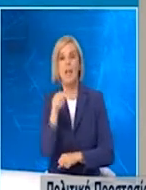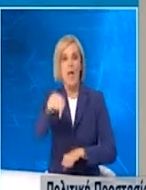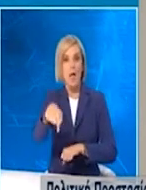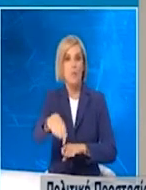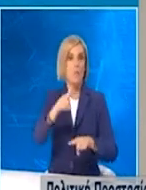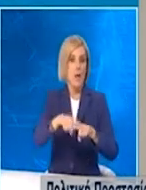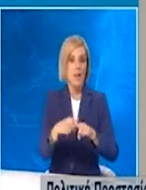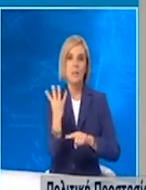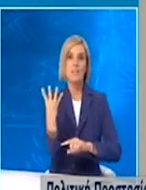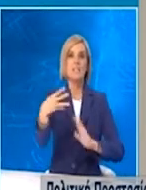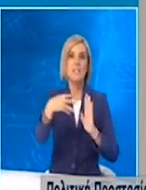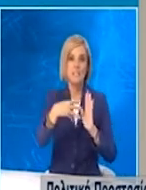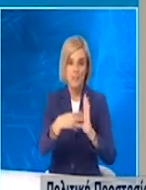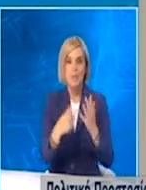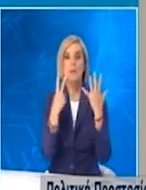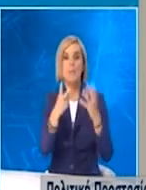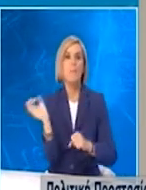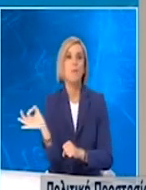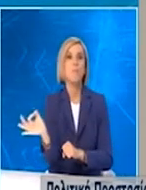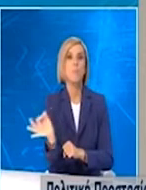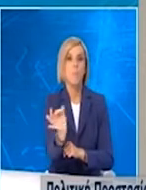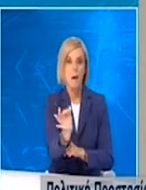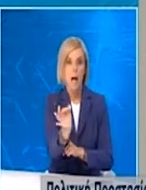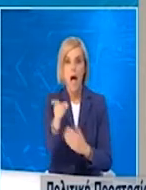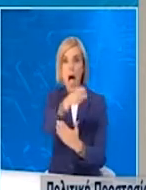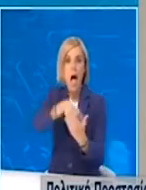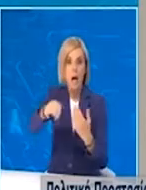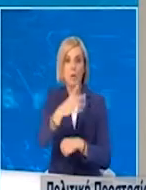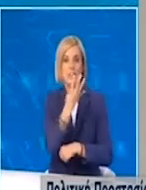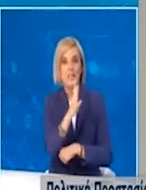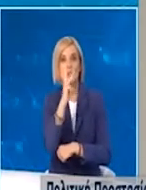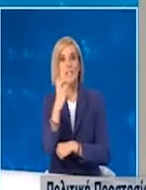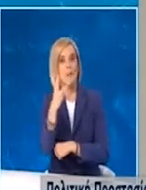4.007 κρούσματα, από τα οποία 435 είναι σήμερα ενεργά,